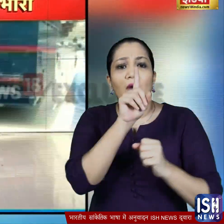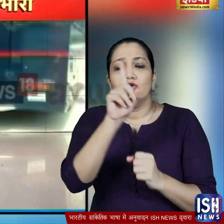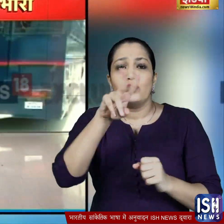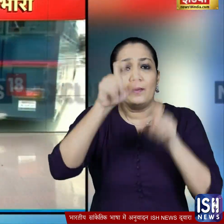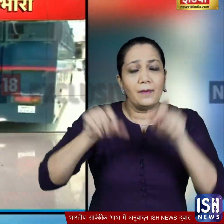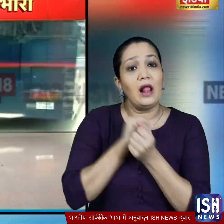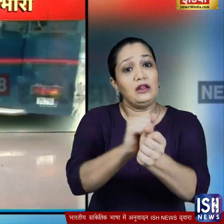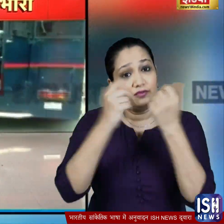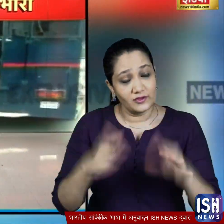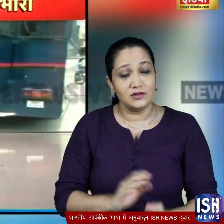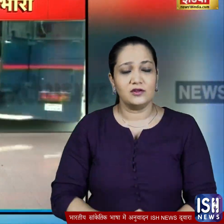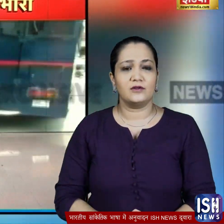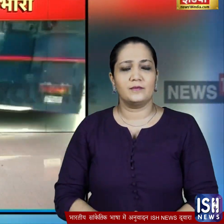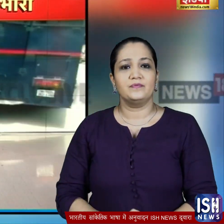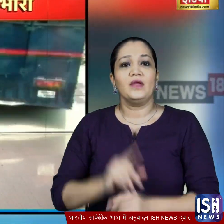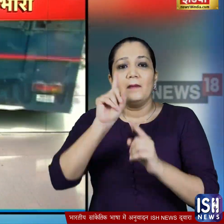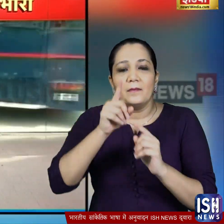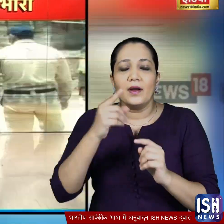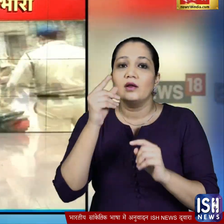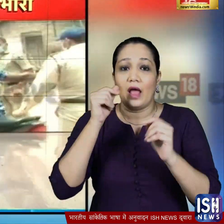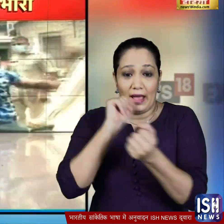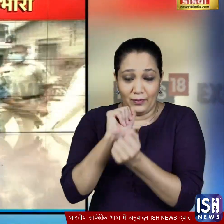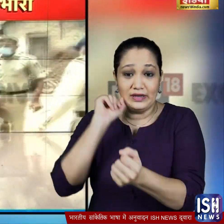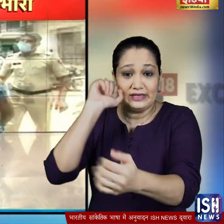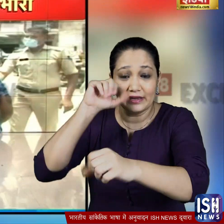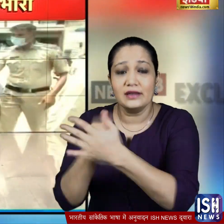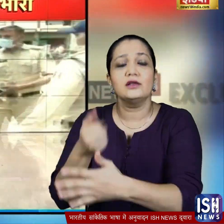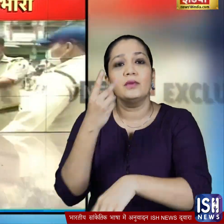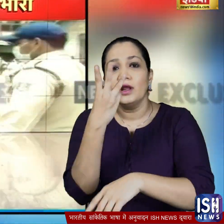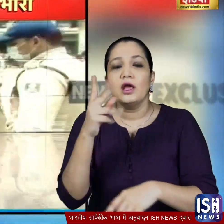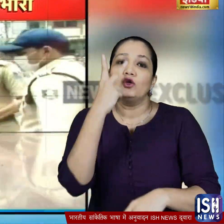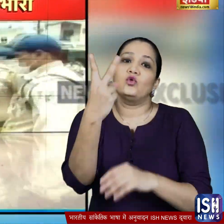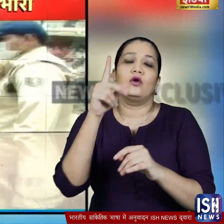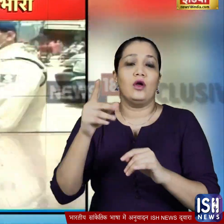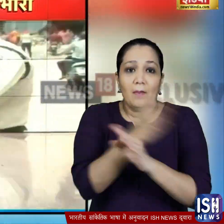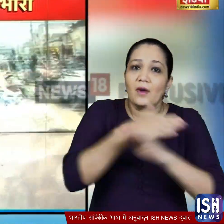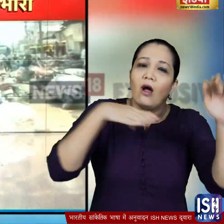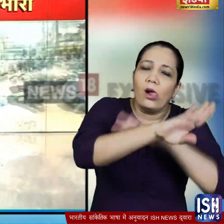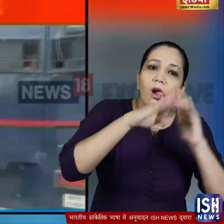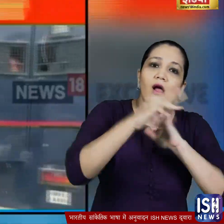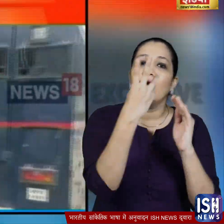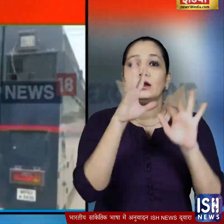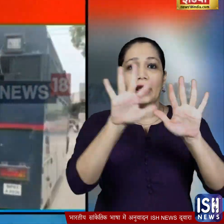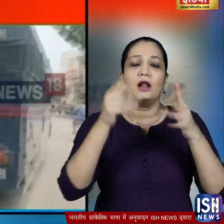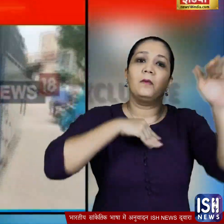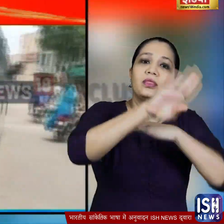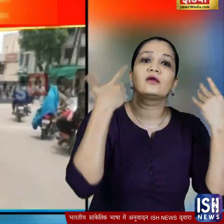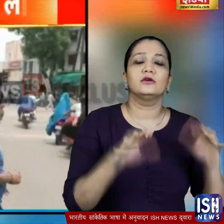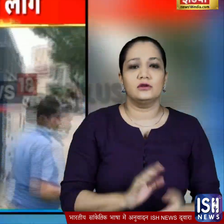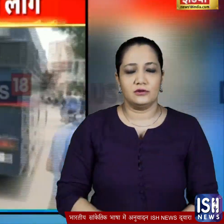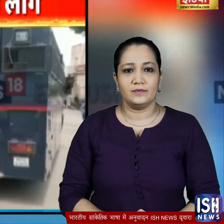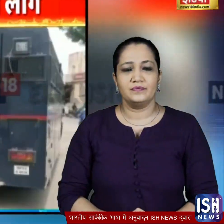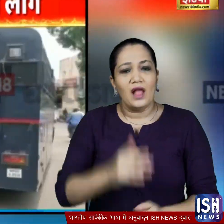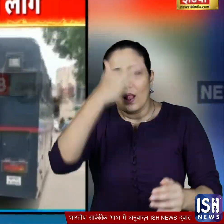को हिरासत में भी लिया, लेकिन थाने पहुंचे महज 2 लोग। बाकी लोग थाने पहुंचने से पहले ही रफू चक्कर हो गए, क्योंकि